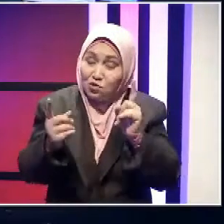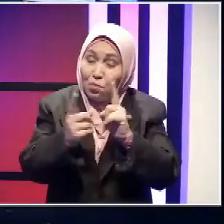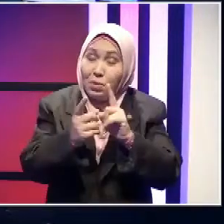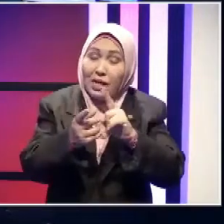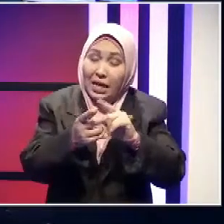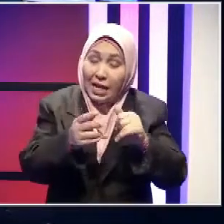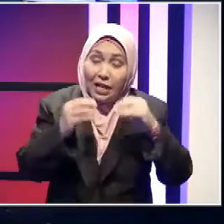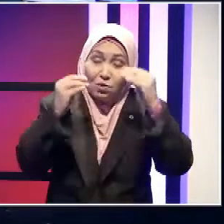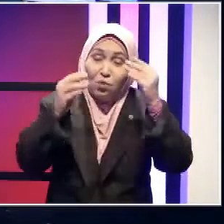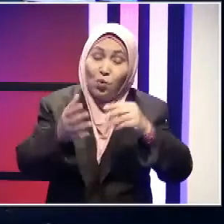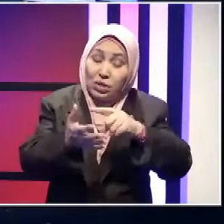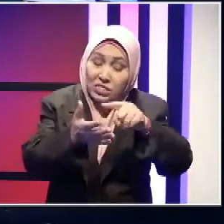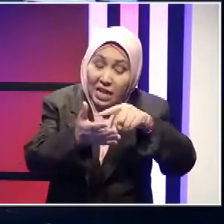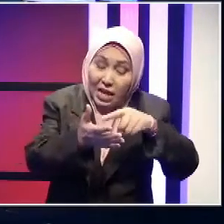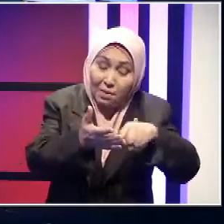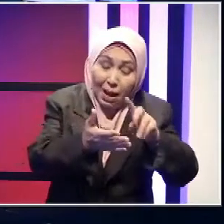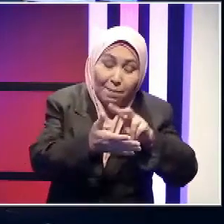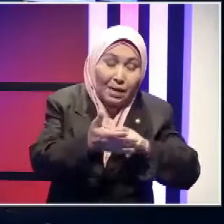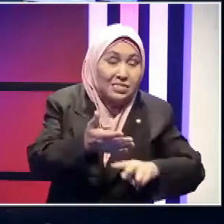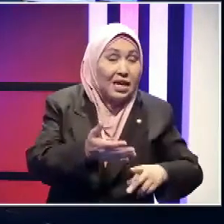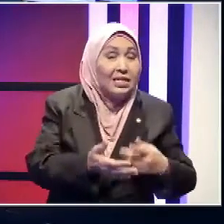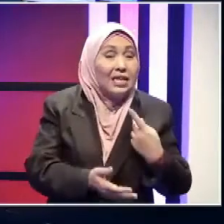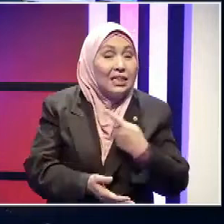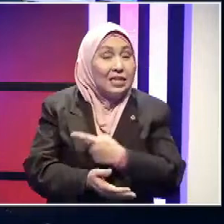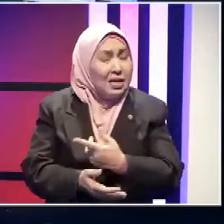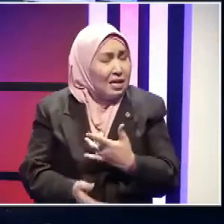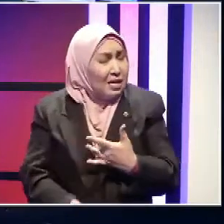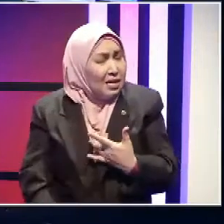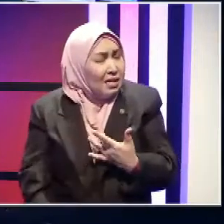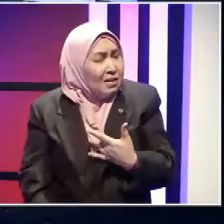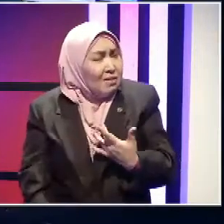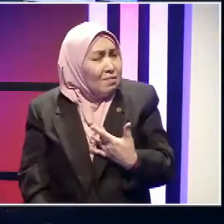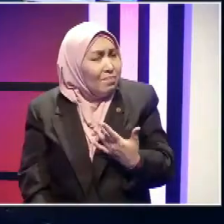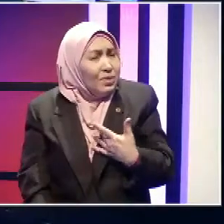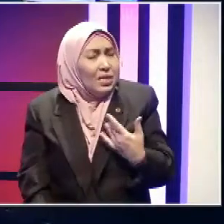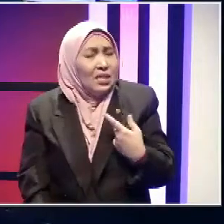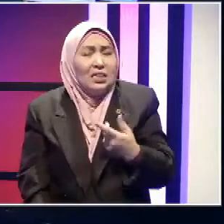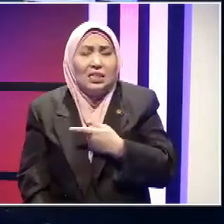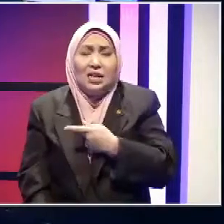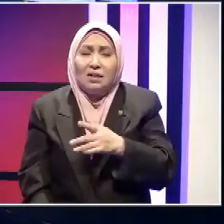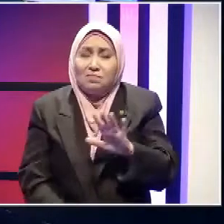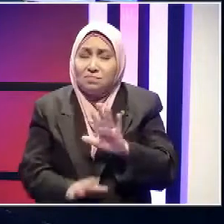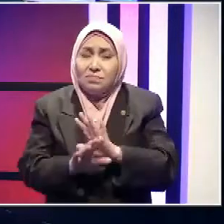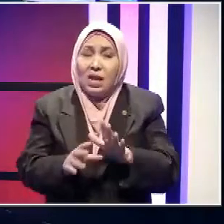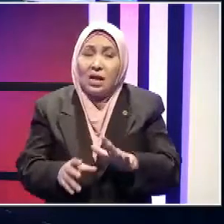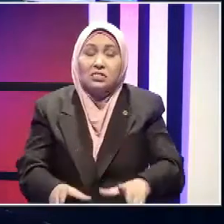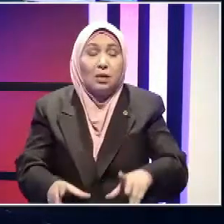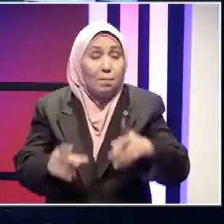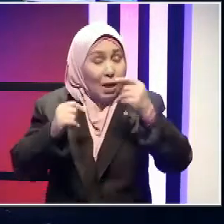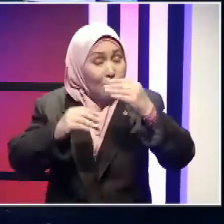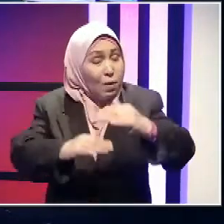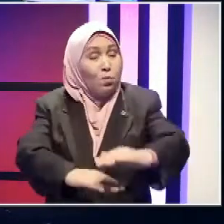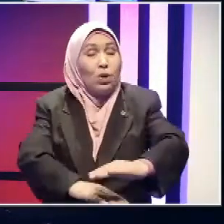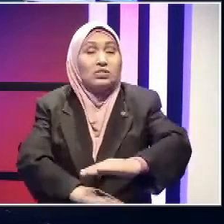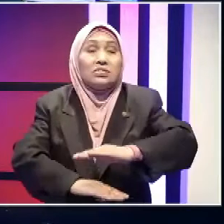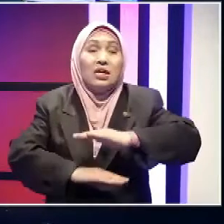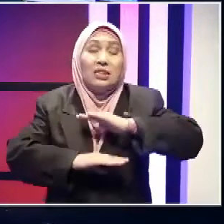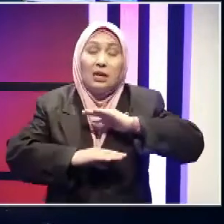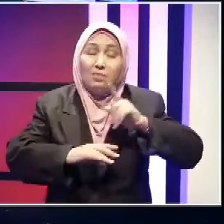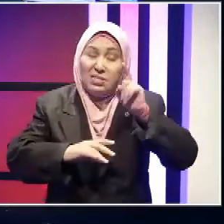jangan-jangan kita masuknya yang kita cepat berpuas hati